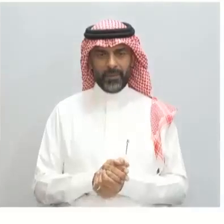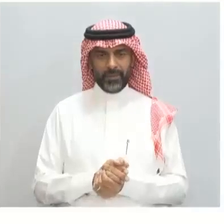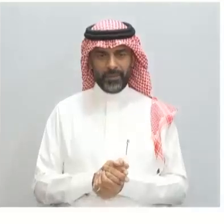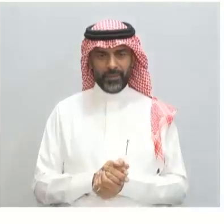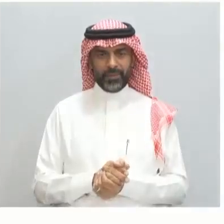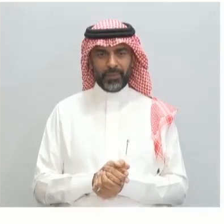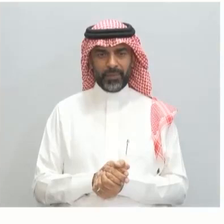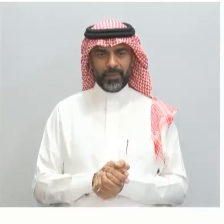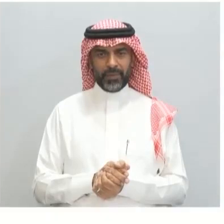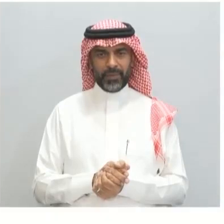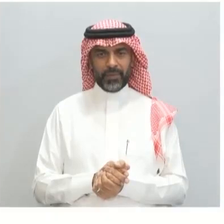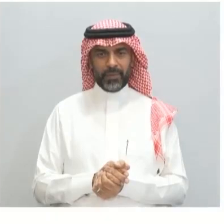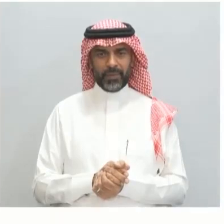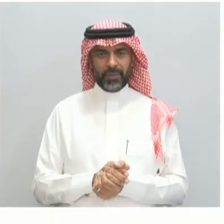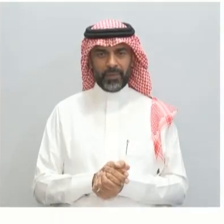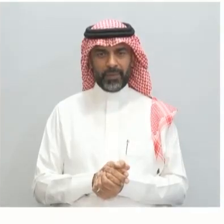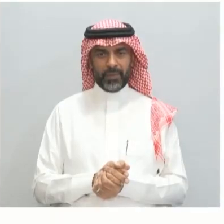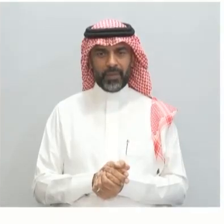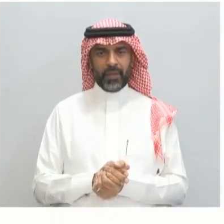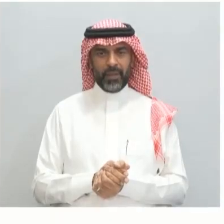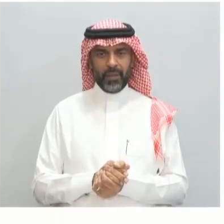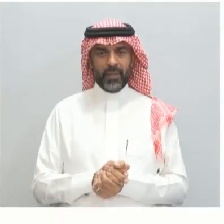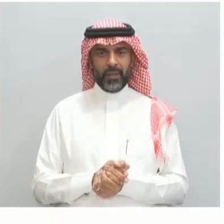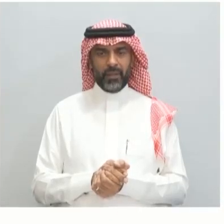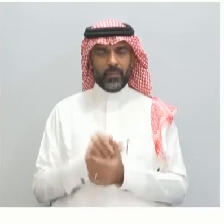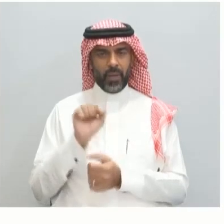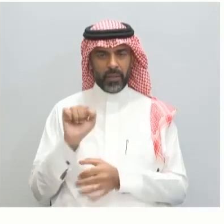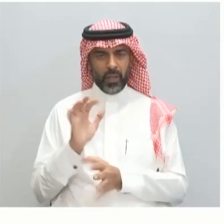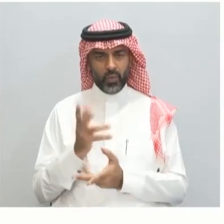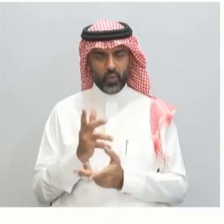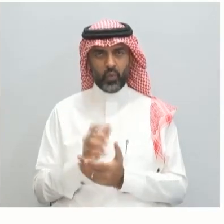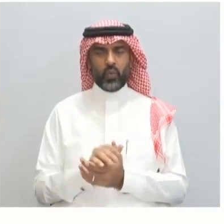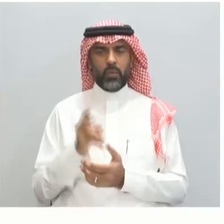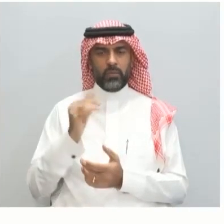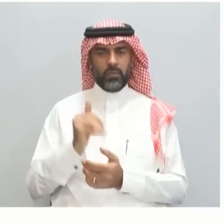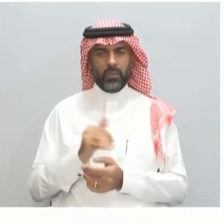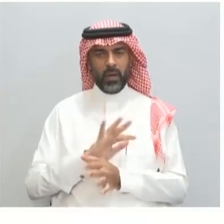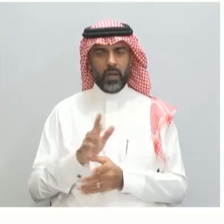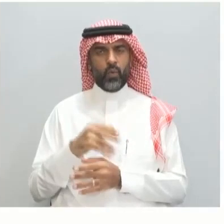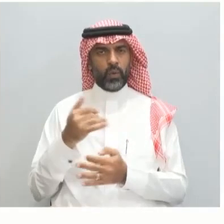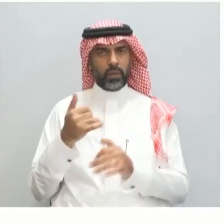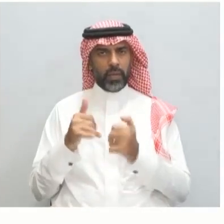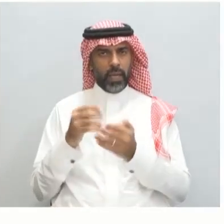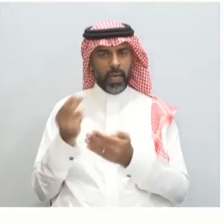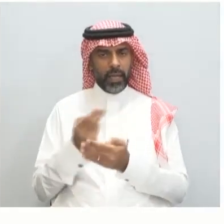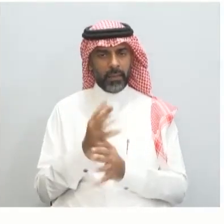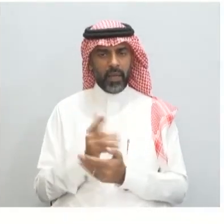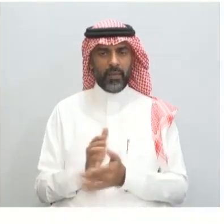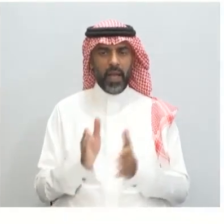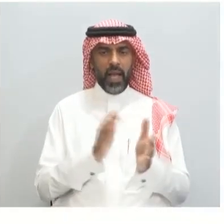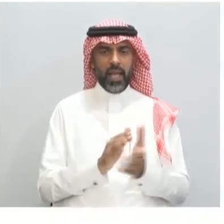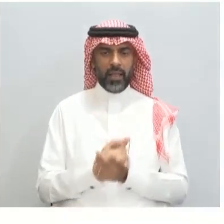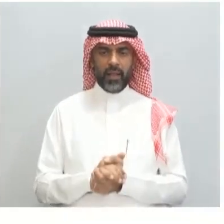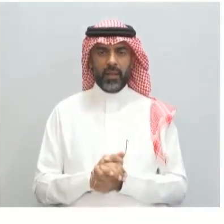الخطوط ما هي الخصائص طريقه رسمها ابنائي ايضا تعرفنا